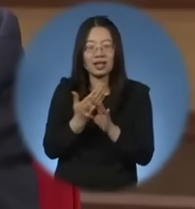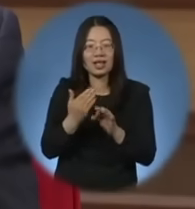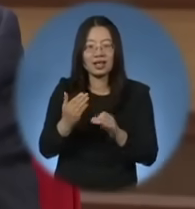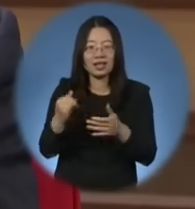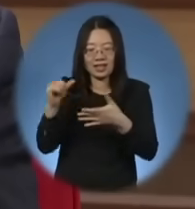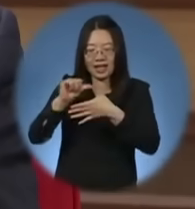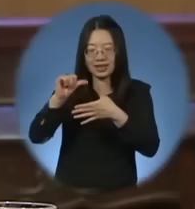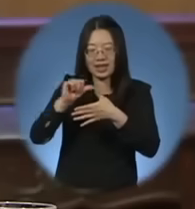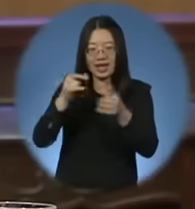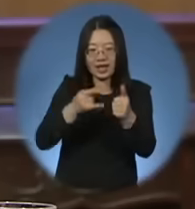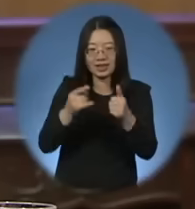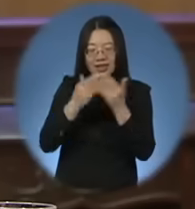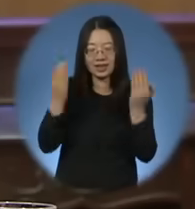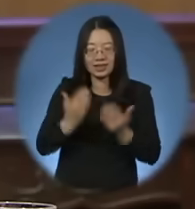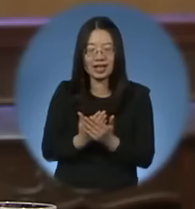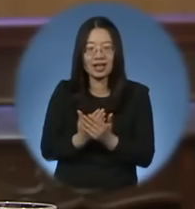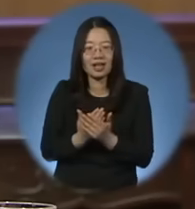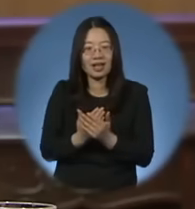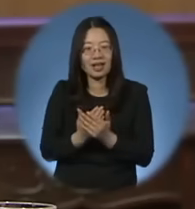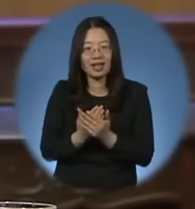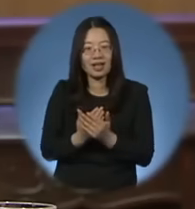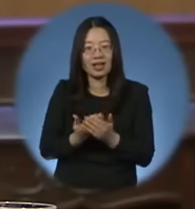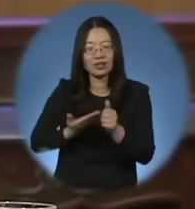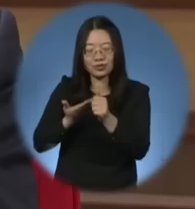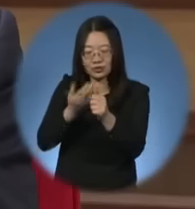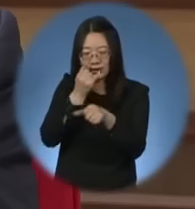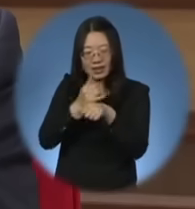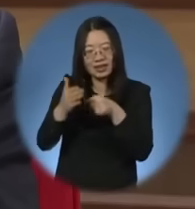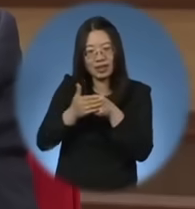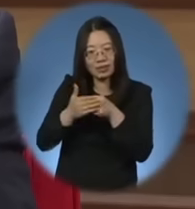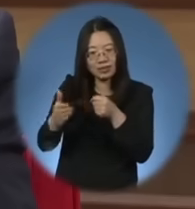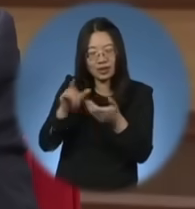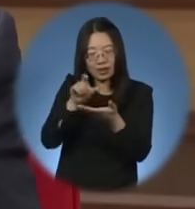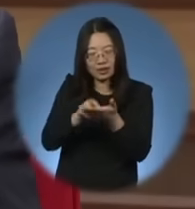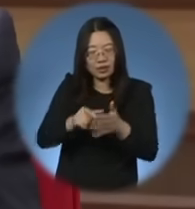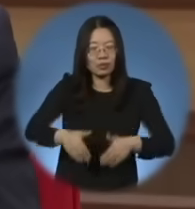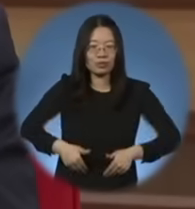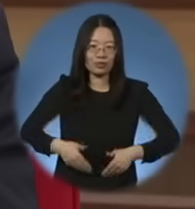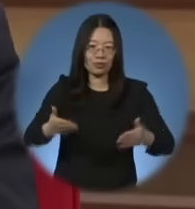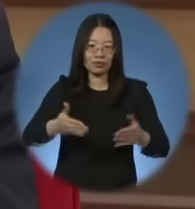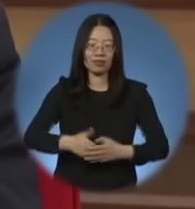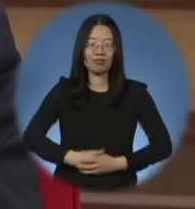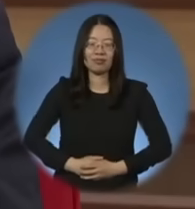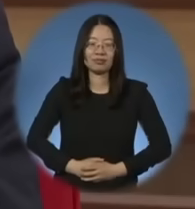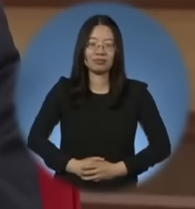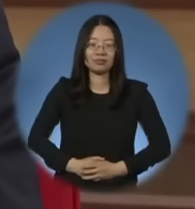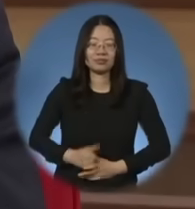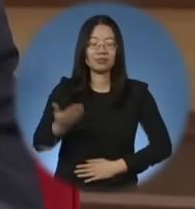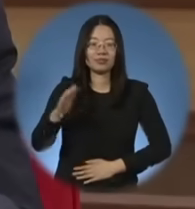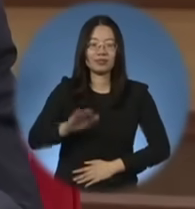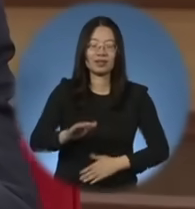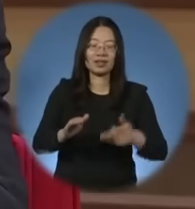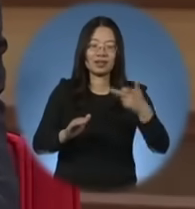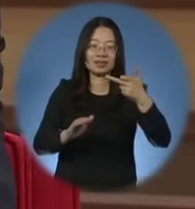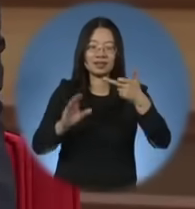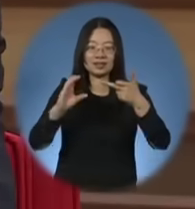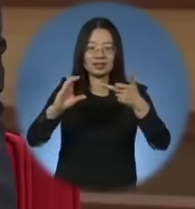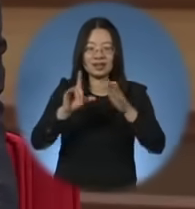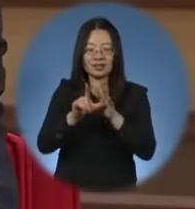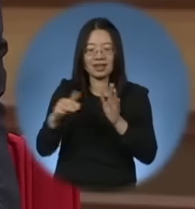장자 큰 아들한테 다 큰 아들한테 타 주는 거니까 기록할 필요는 없어요 그렇죠 그렇죠네 근데